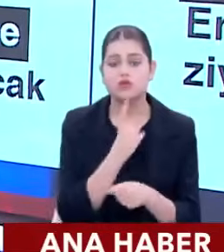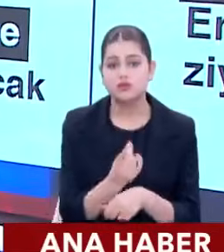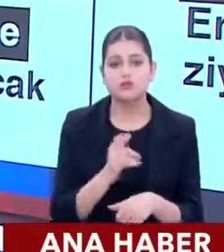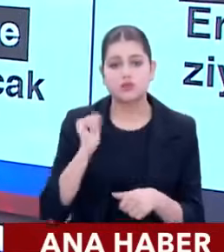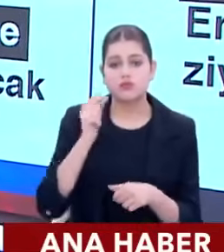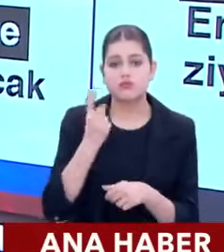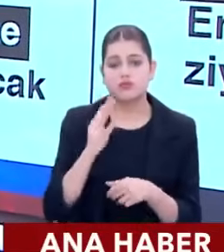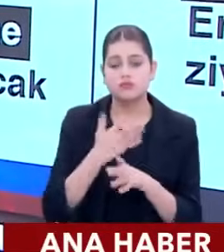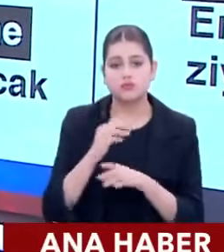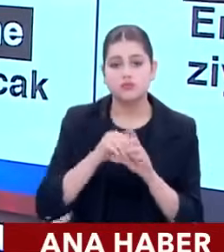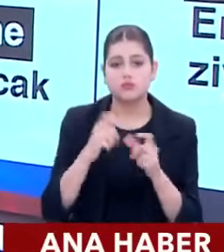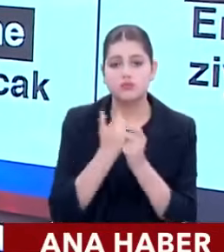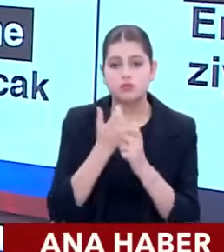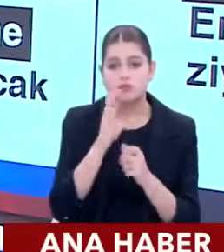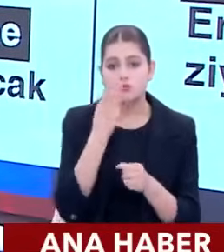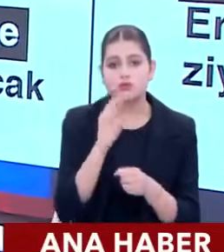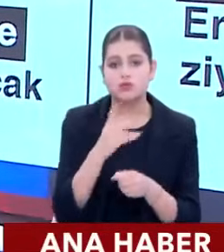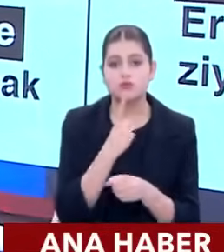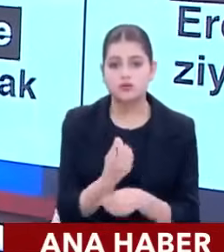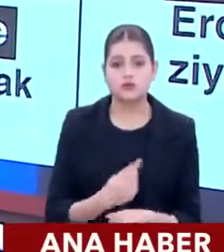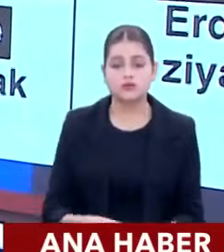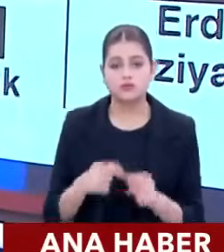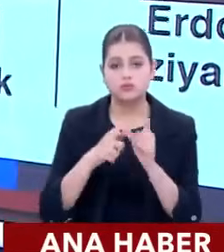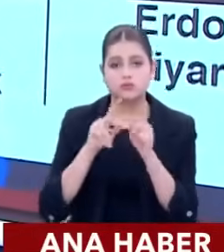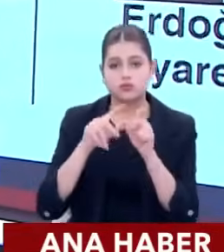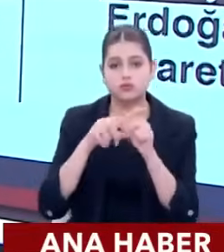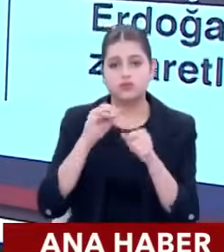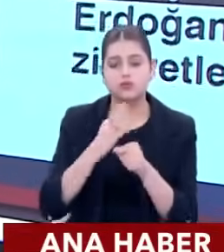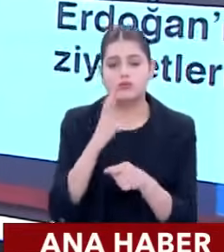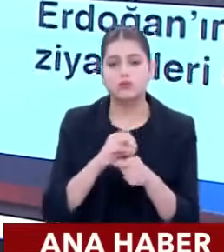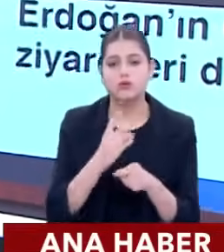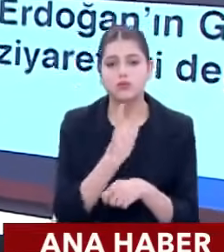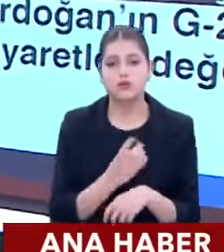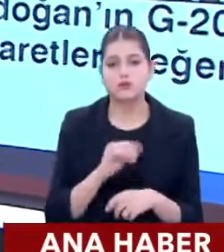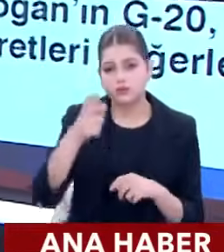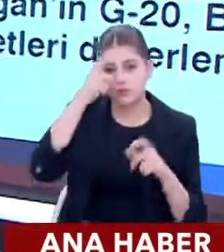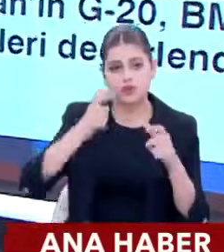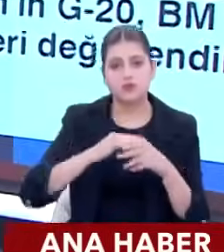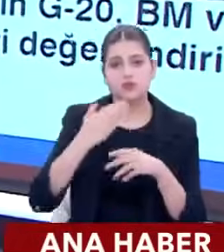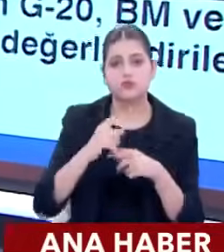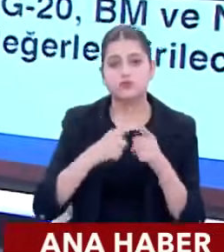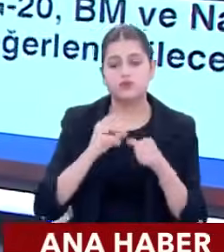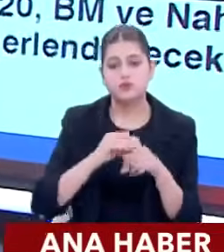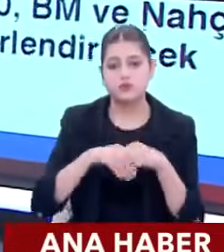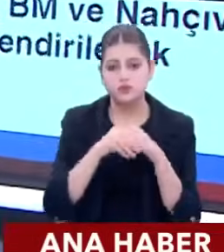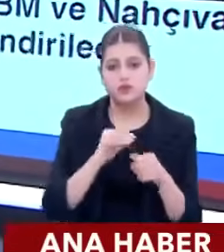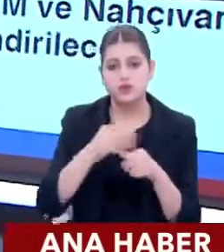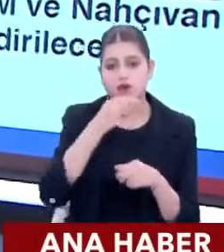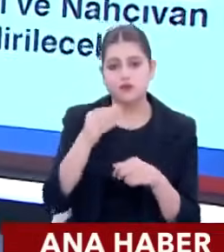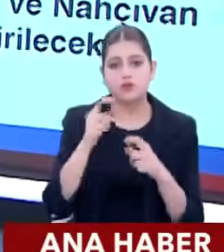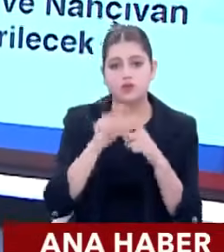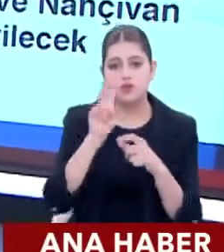yarın belki bu da kabile toplu aslında tartışılacaktır yani sunumun içinde büyük ihtimalle yer alacaktır Türkiye'nin dış politika temasları Erdoğan'ın